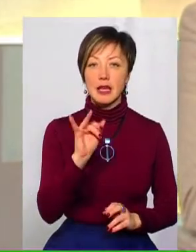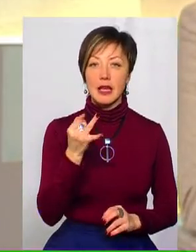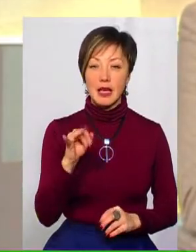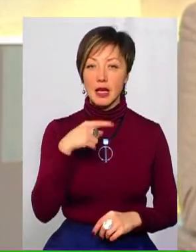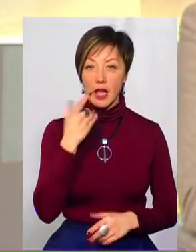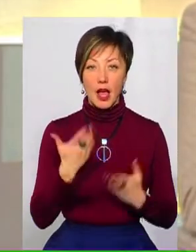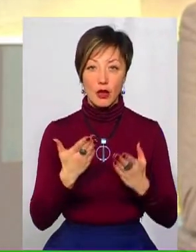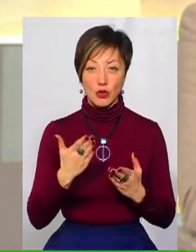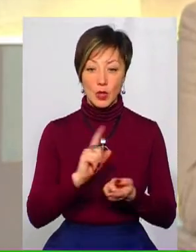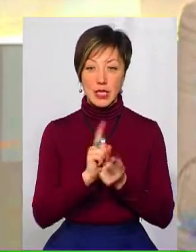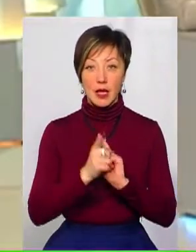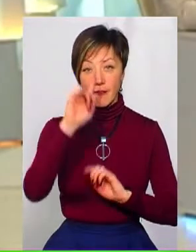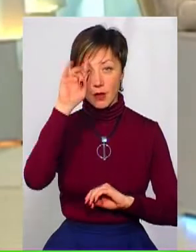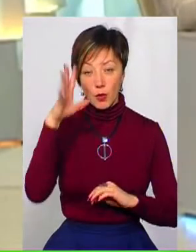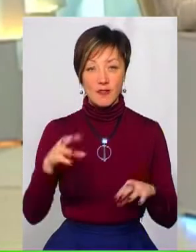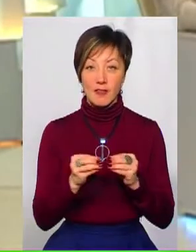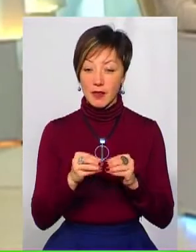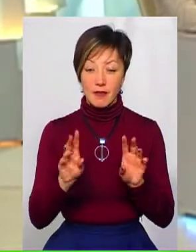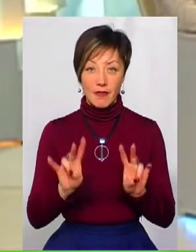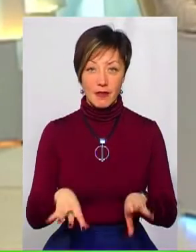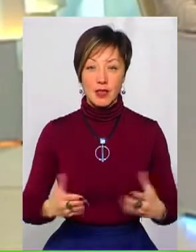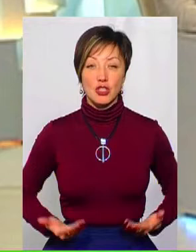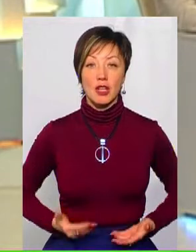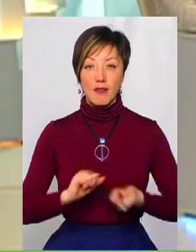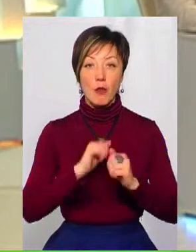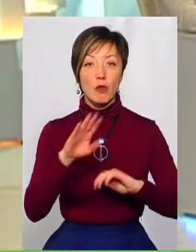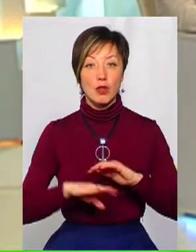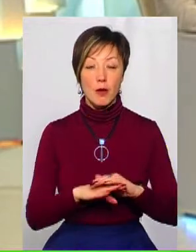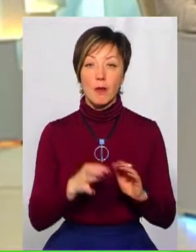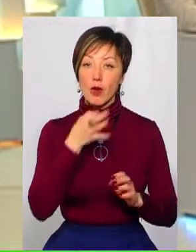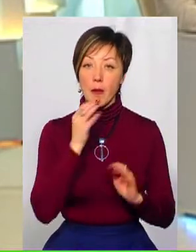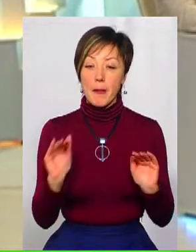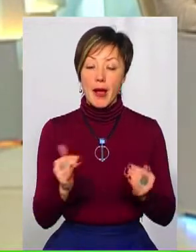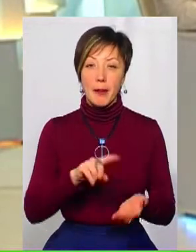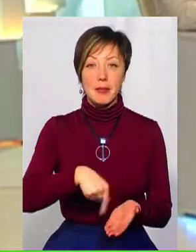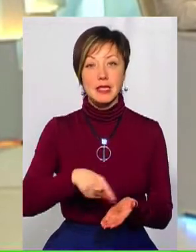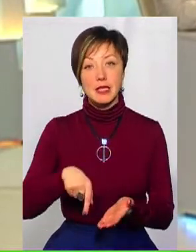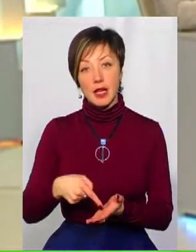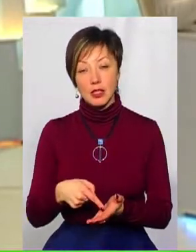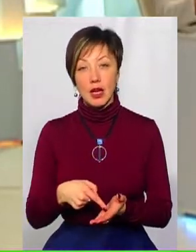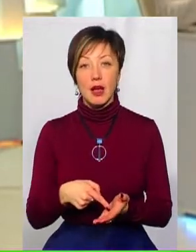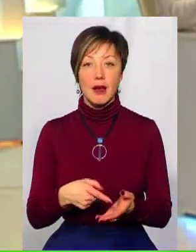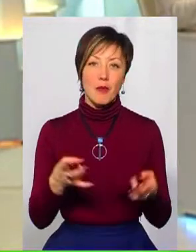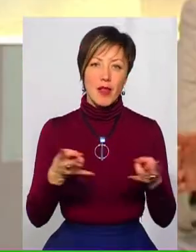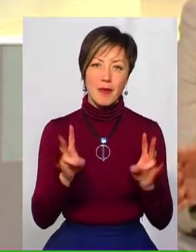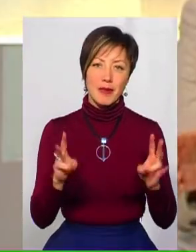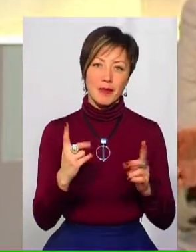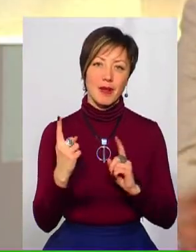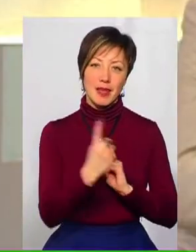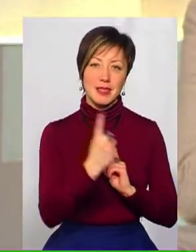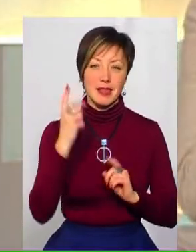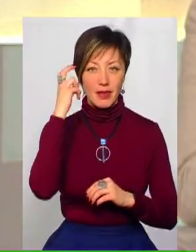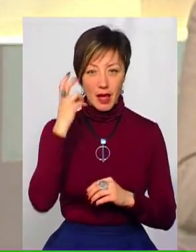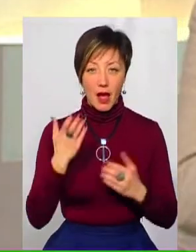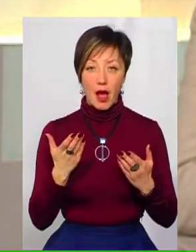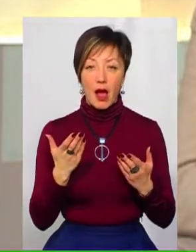стане відомим, то він все рівно буде жити у Кам'янці-Подільському, тому що йому подобається маленьке містечко, а й за потреби він буде їздити в Київ. Ви